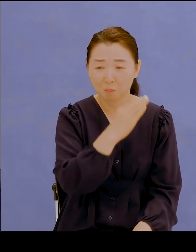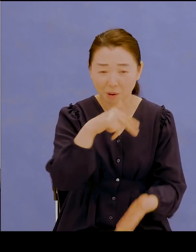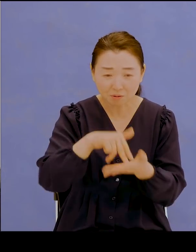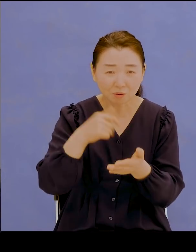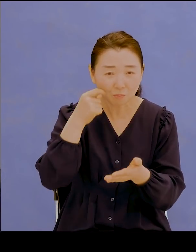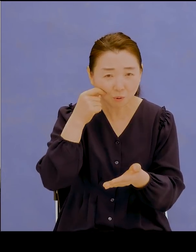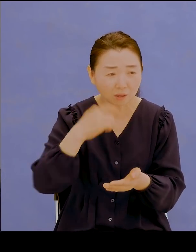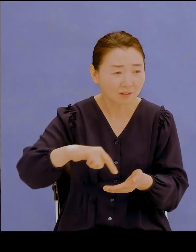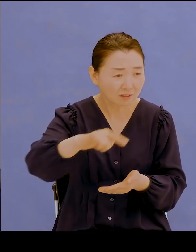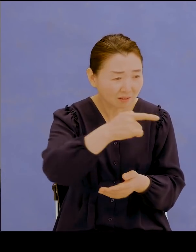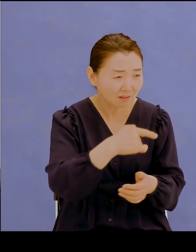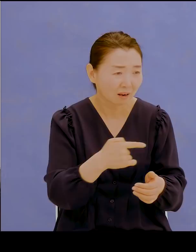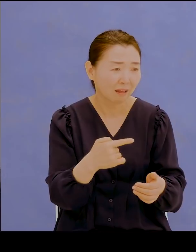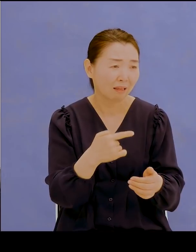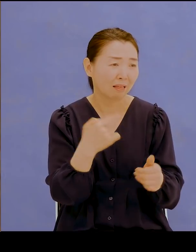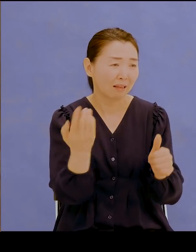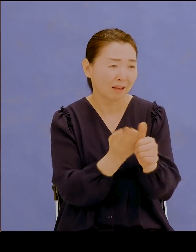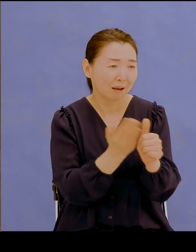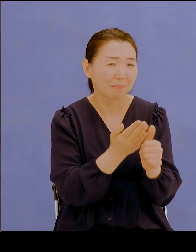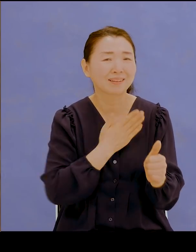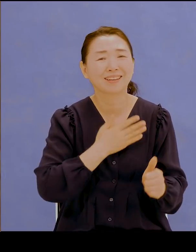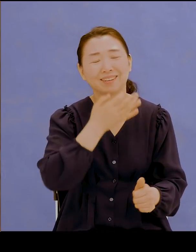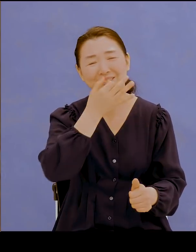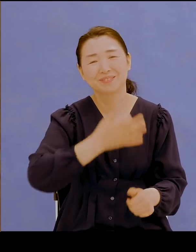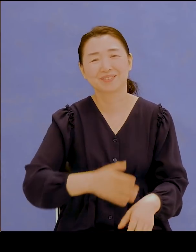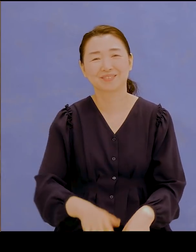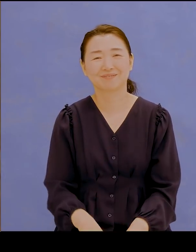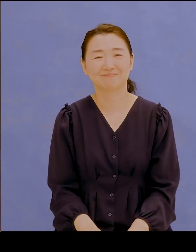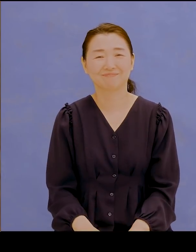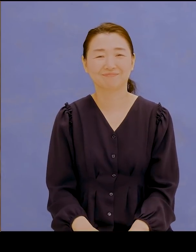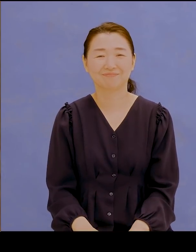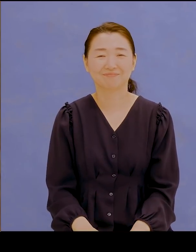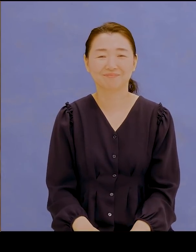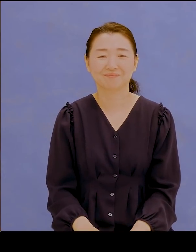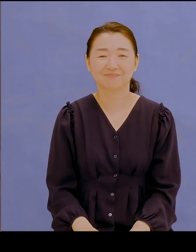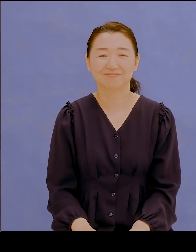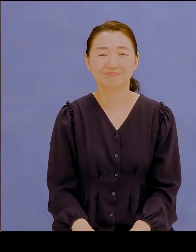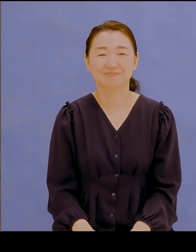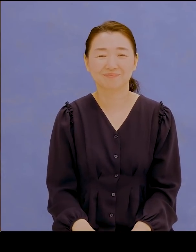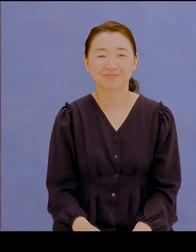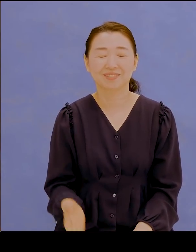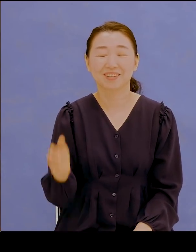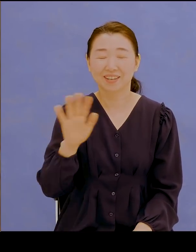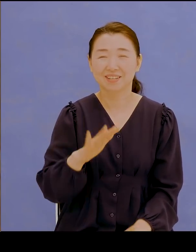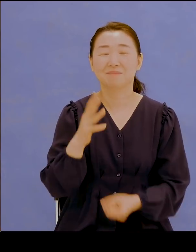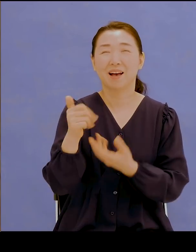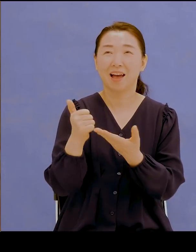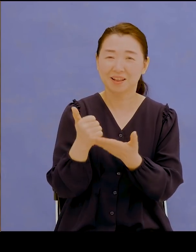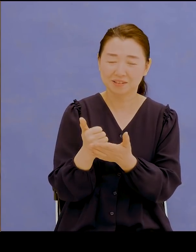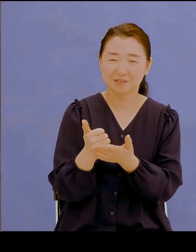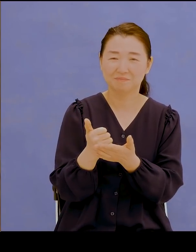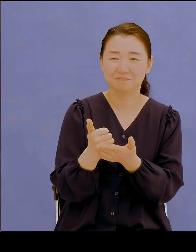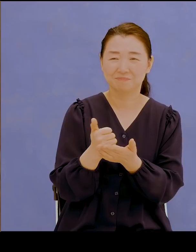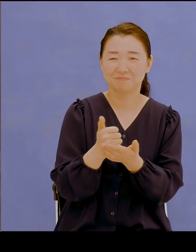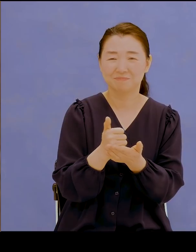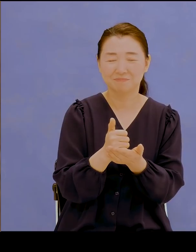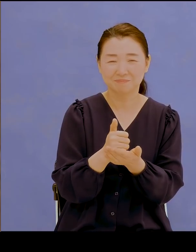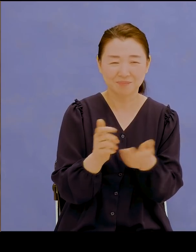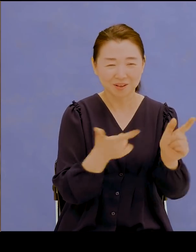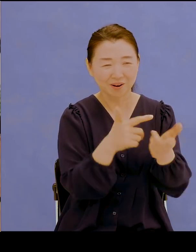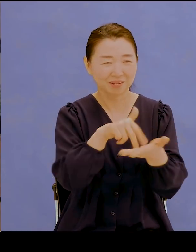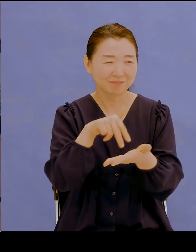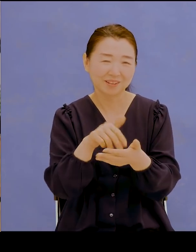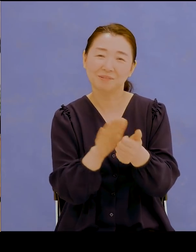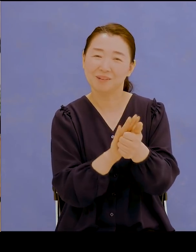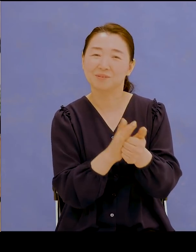제가 그들을 이렇게 양육하려니까 얼마나 힘들었겠어요. 근데 하나님이 또 다각도를 이렇게 만지시니까 그게 또 가능했던 것